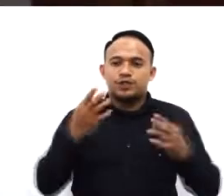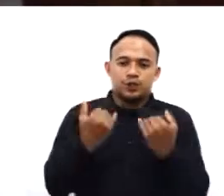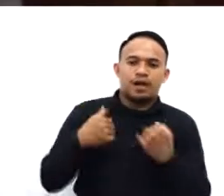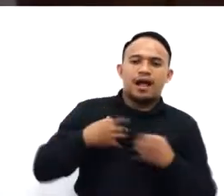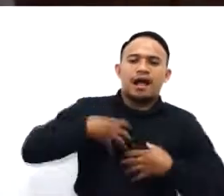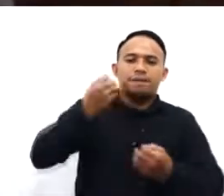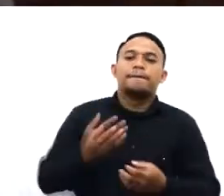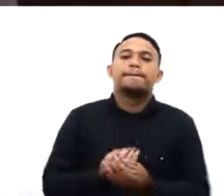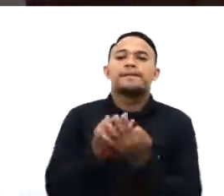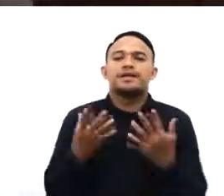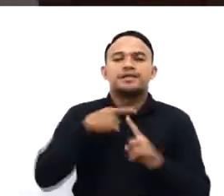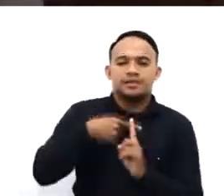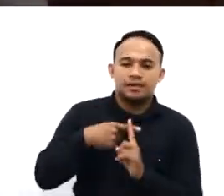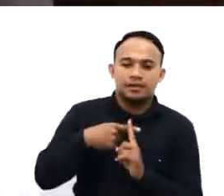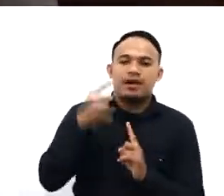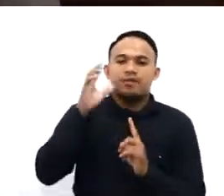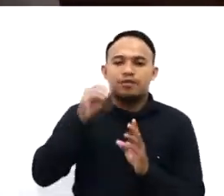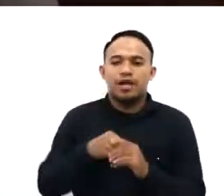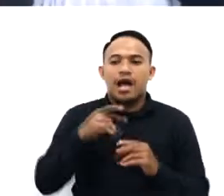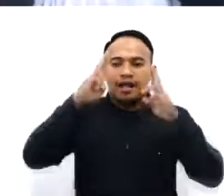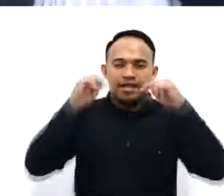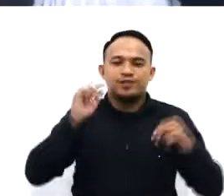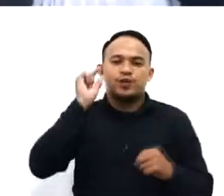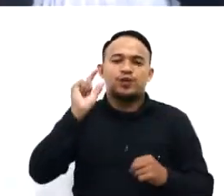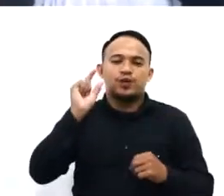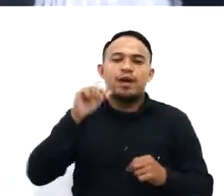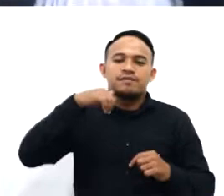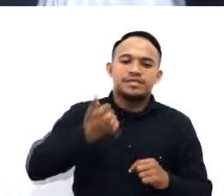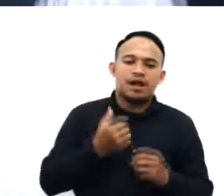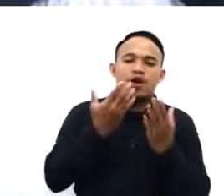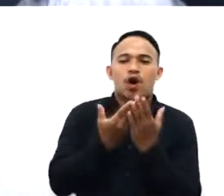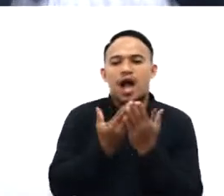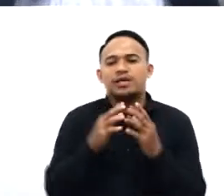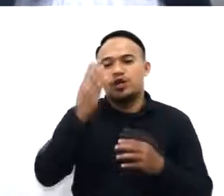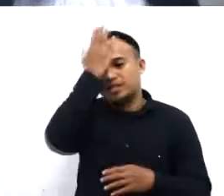pandemi COVID-19. Kami mengucapkan selamat hari Natal